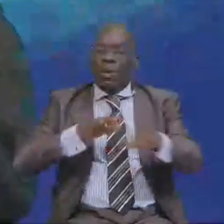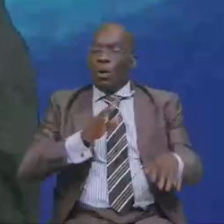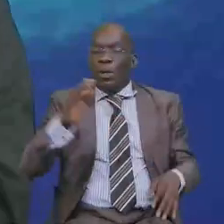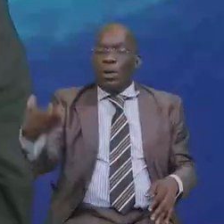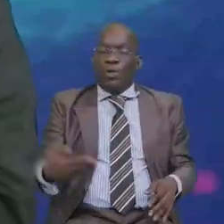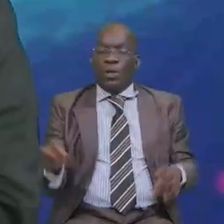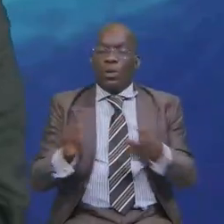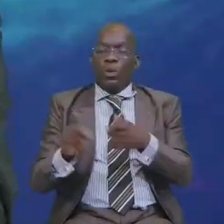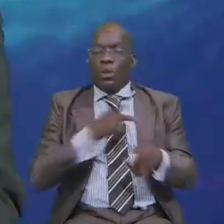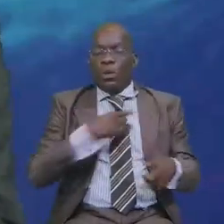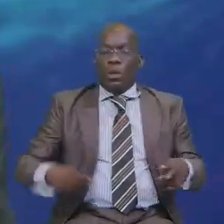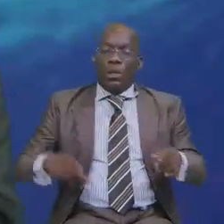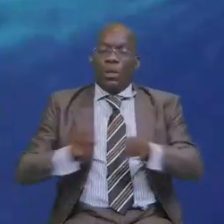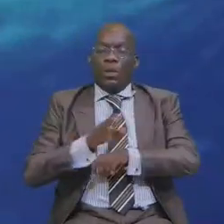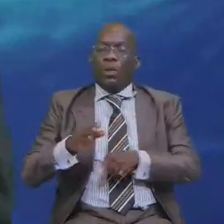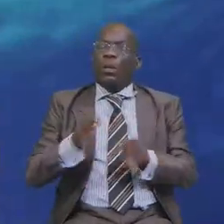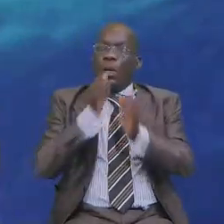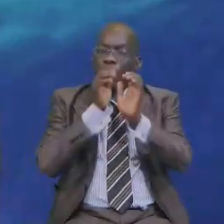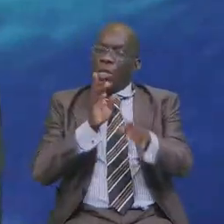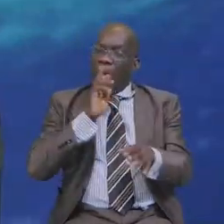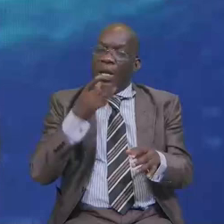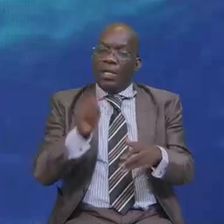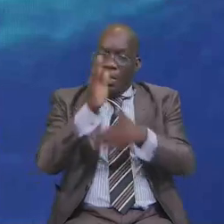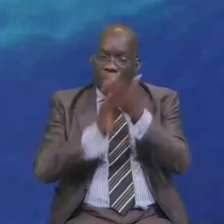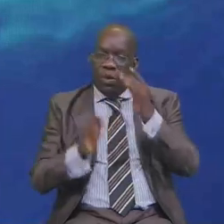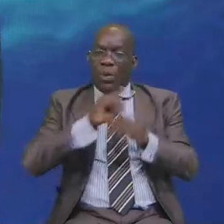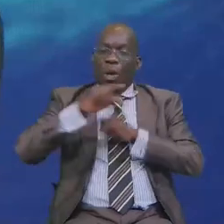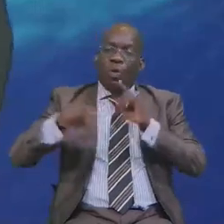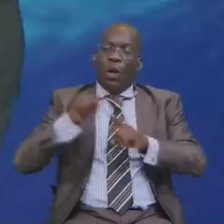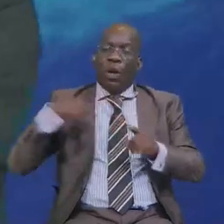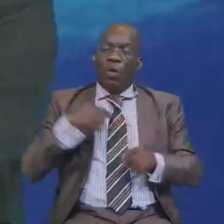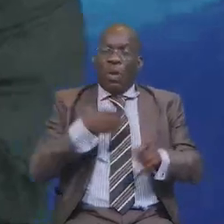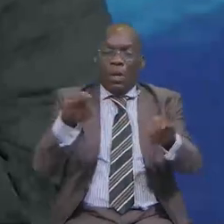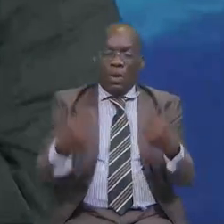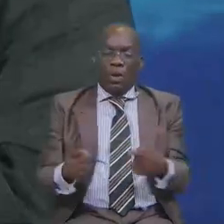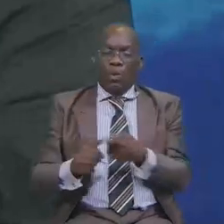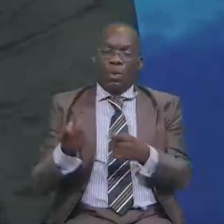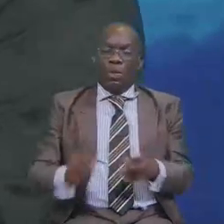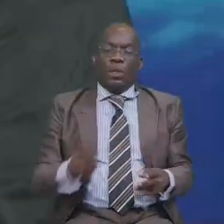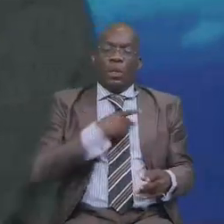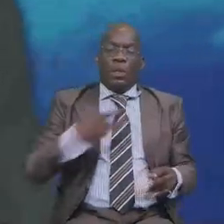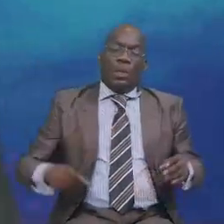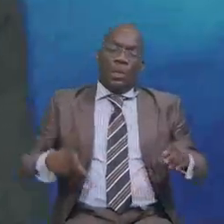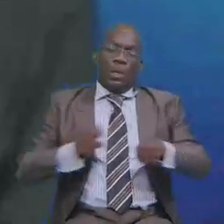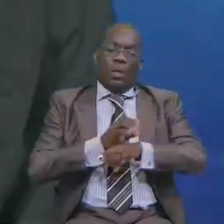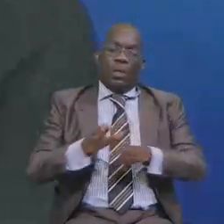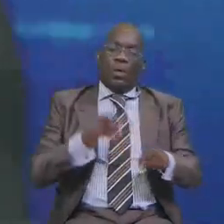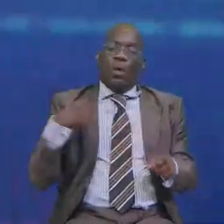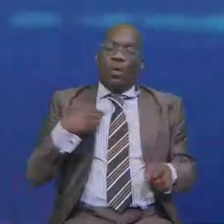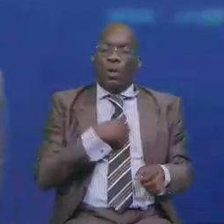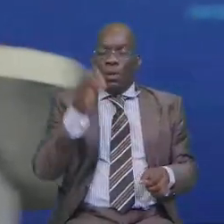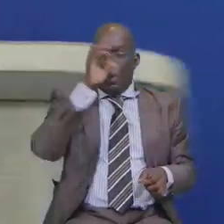heureux, les débonnaires, quand nous venons dans le royaume, et nous cherchons premièrement le royaume de